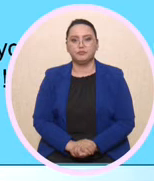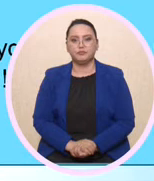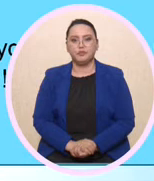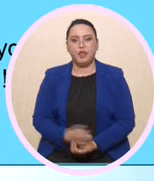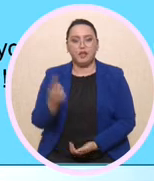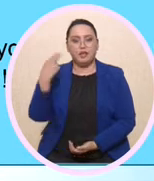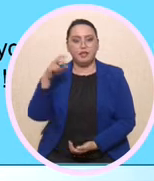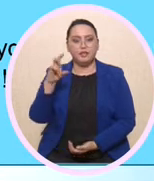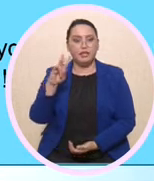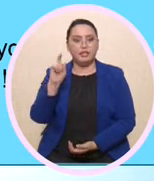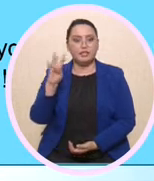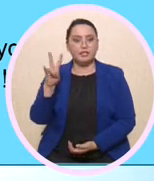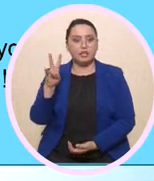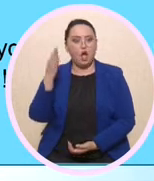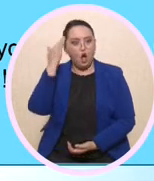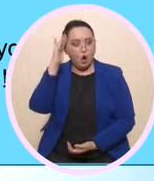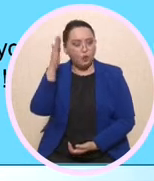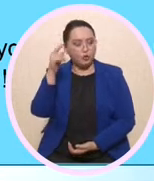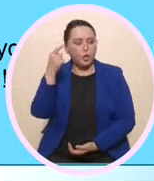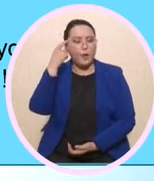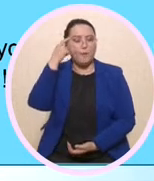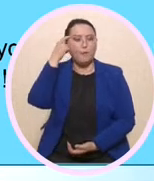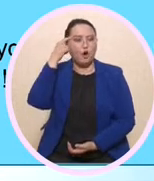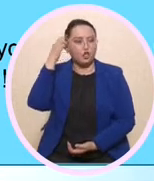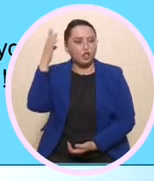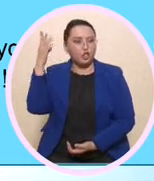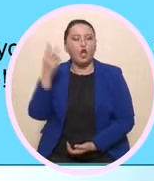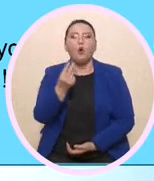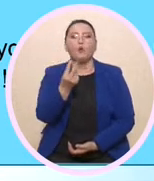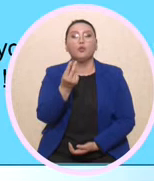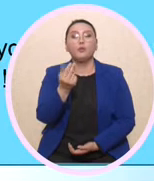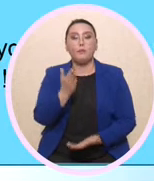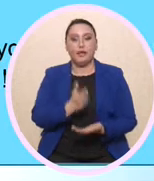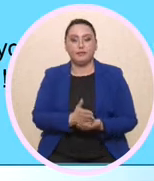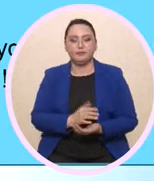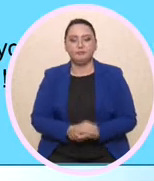дэнзэн өвний бодол үндслэлтэй байна хүүхдүүдээ.